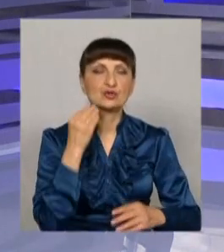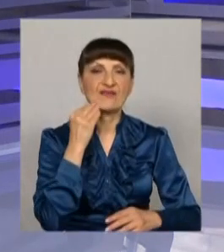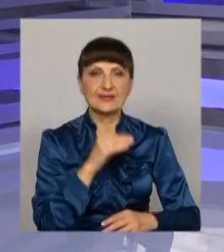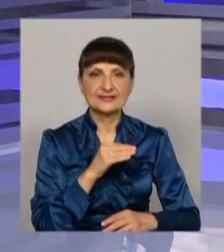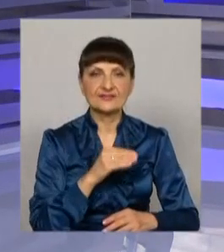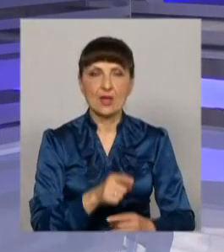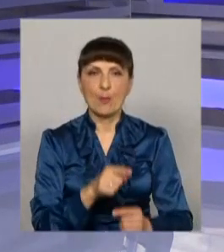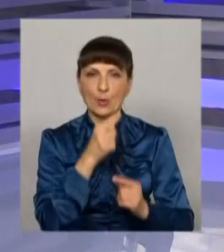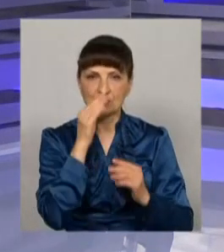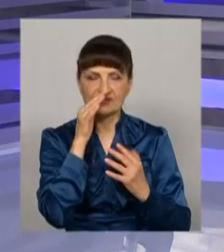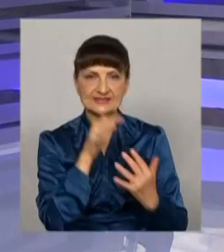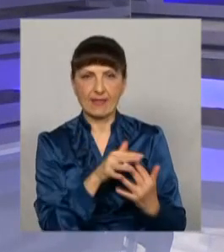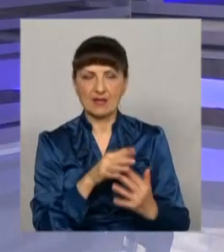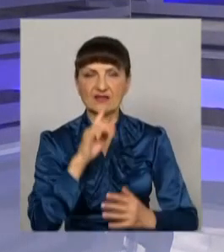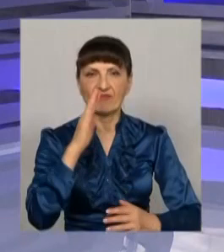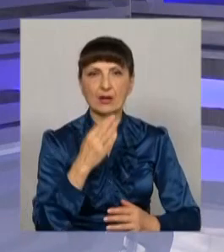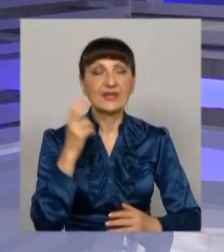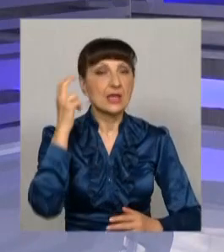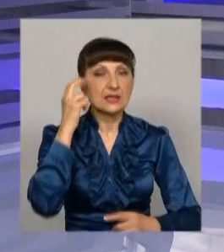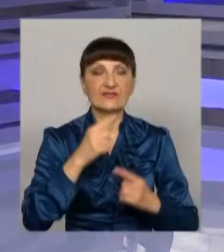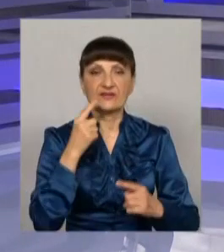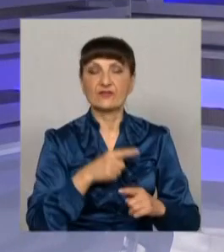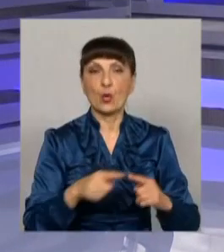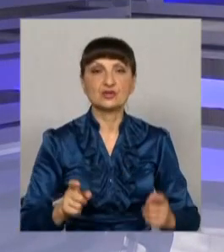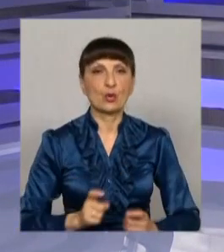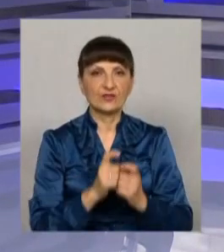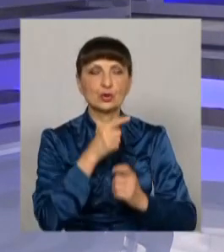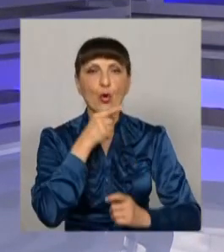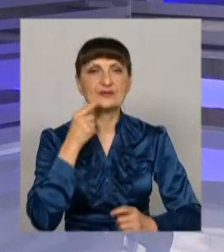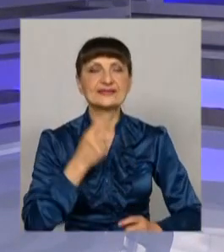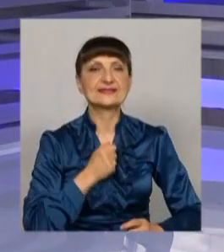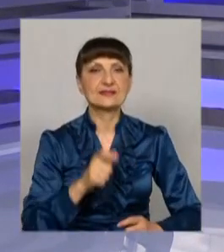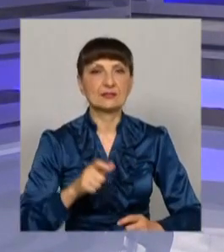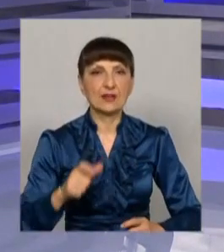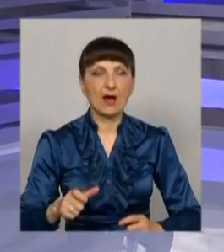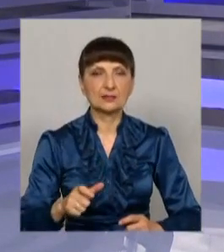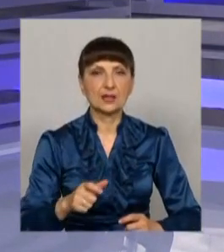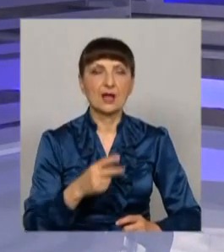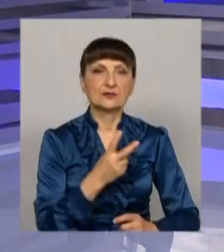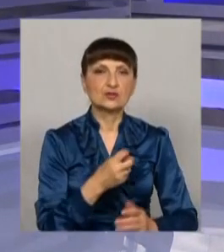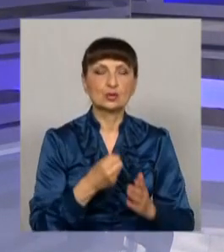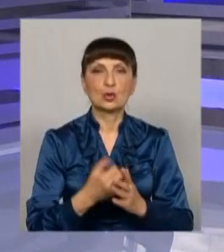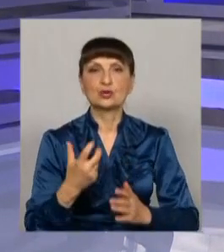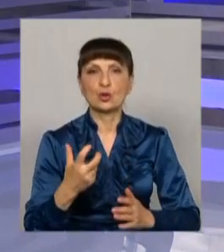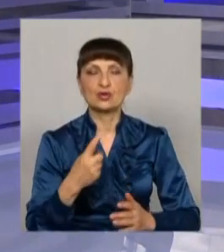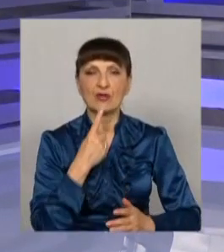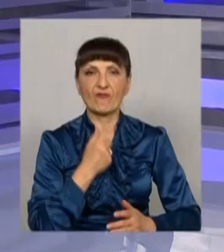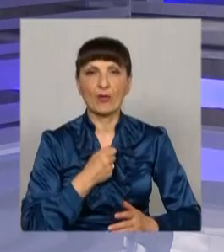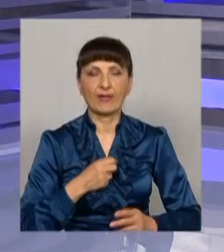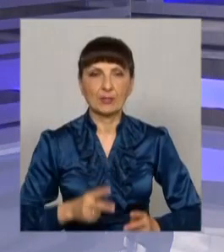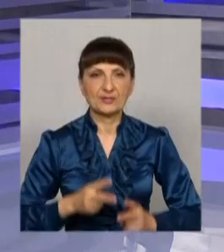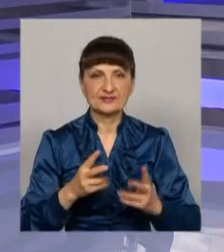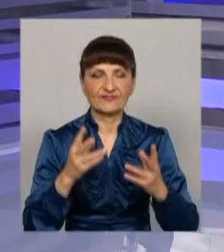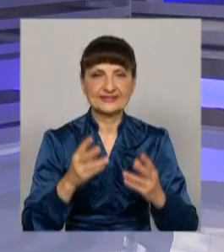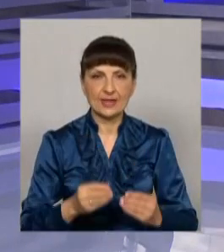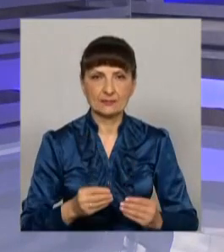эффективно противостоять врагу. Киев заявляет, что в ходе конфликта российские солдаты совершают от 200 до 300 военных преступлений в